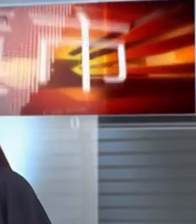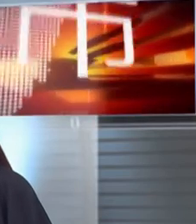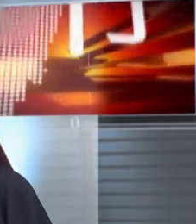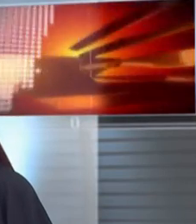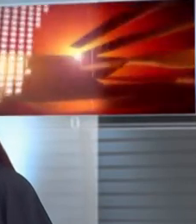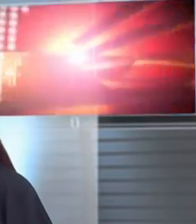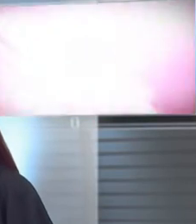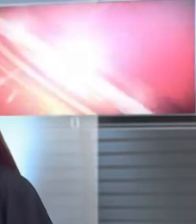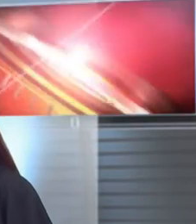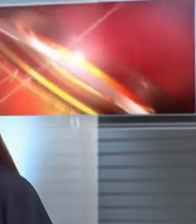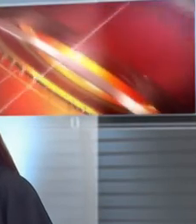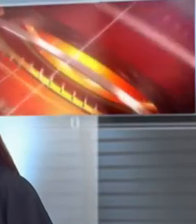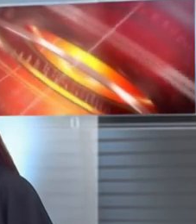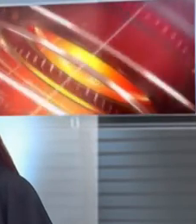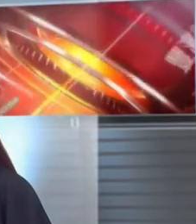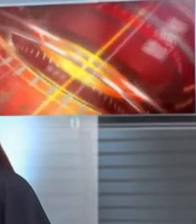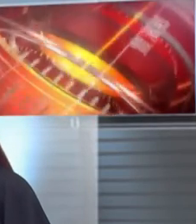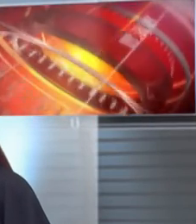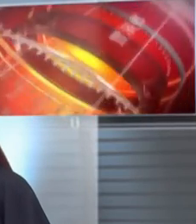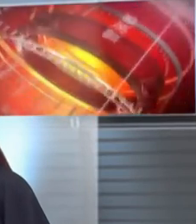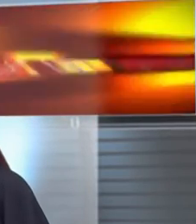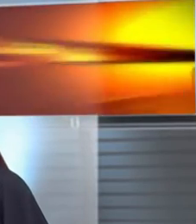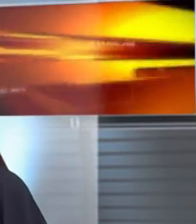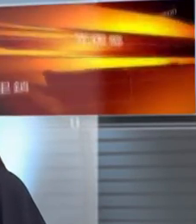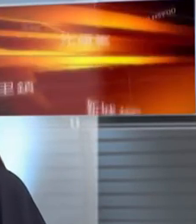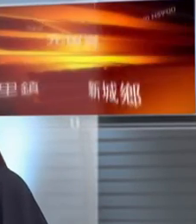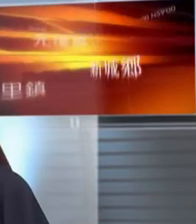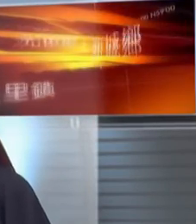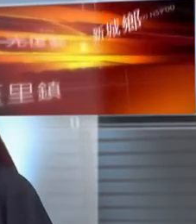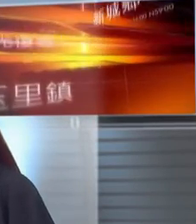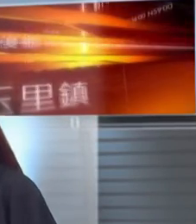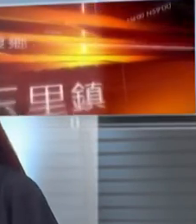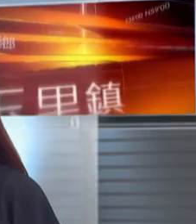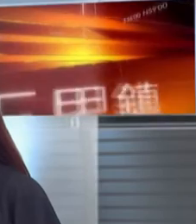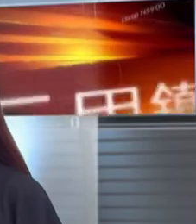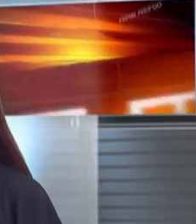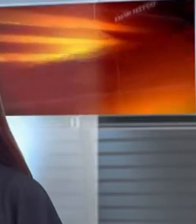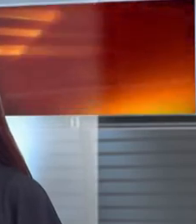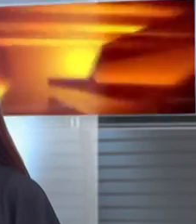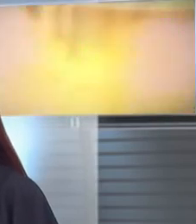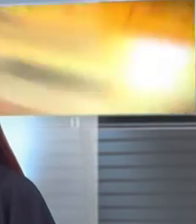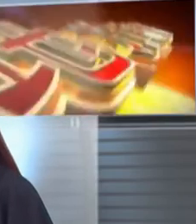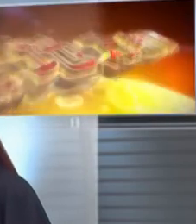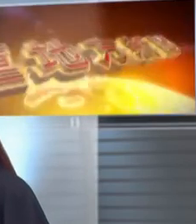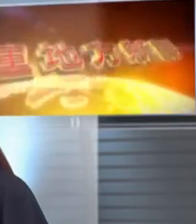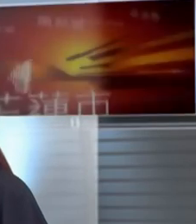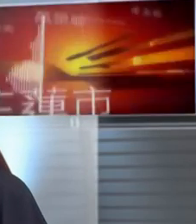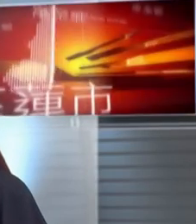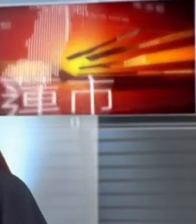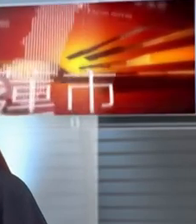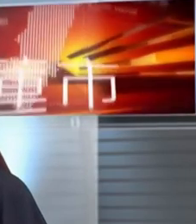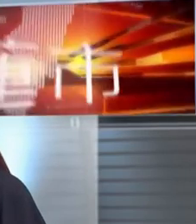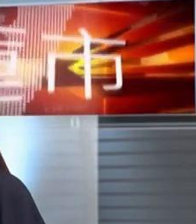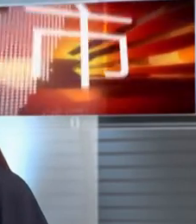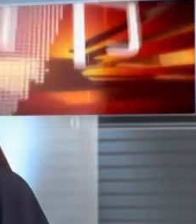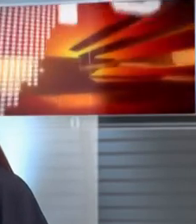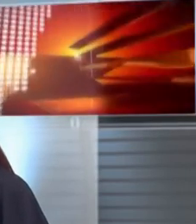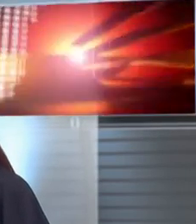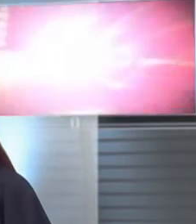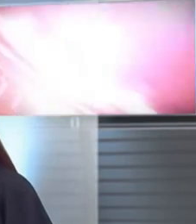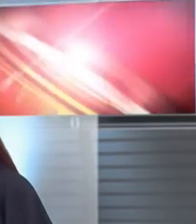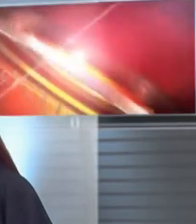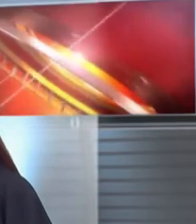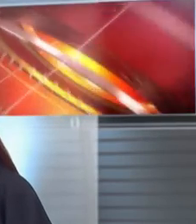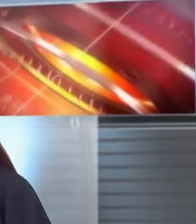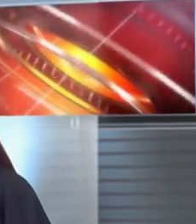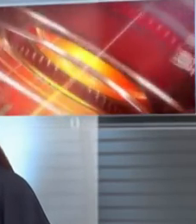你好，欢迎收看6月19号大花莲地方新闻，我是吕慧。花莲现在19号呢，新冠确诊案例难得再见加零。县长徐